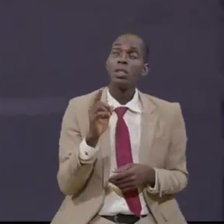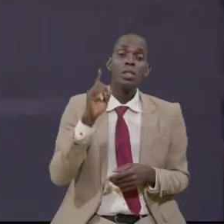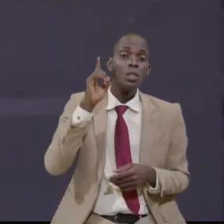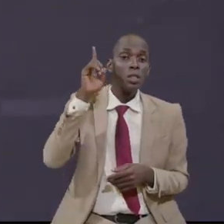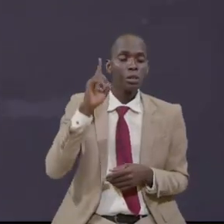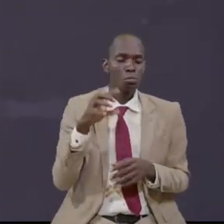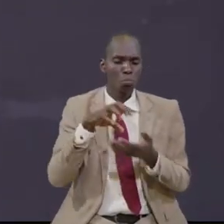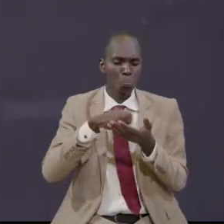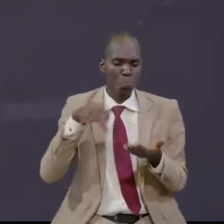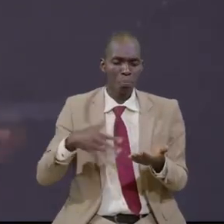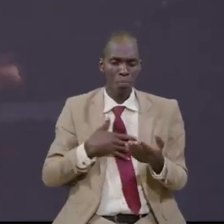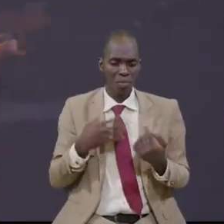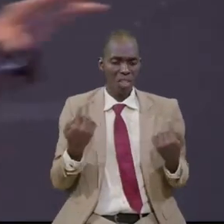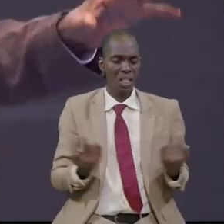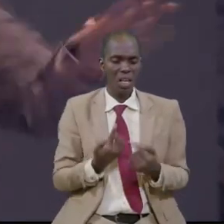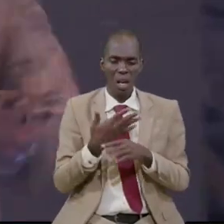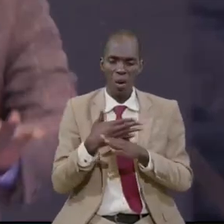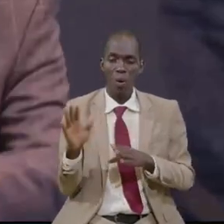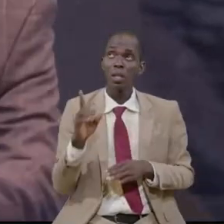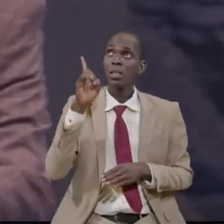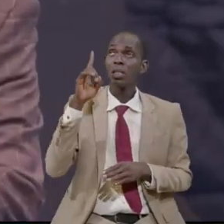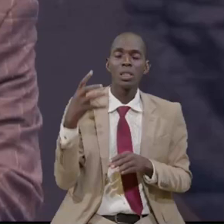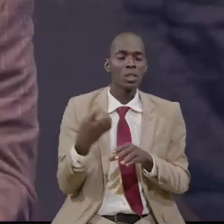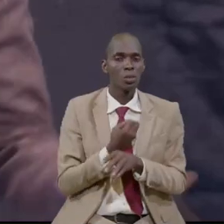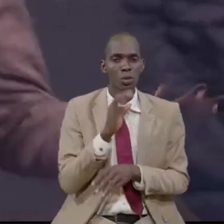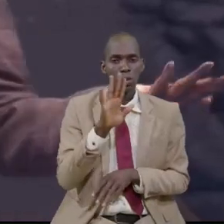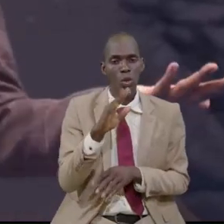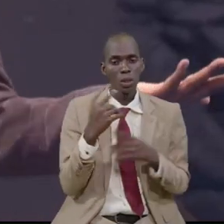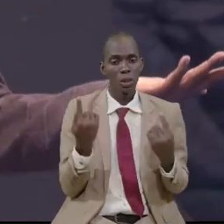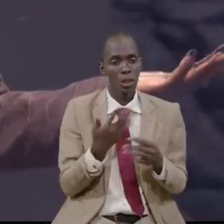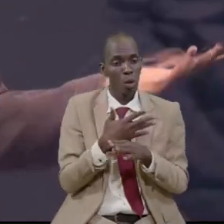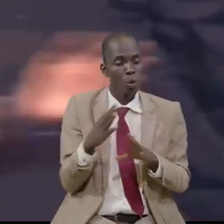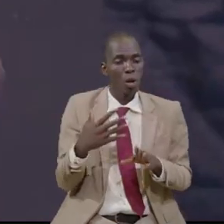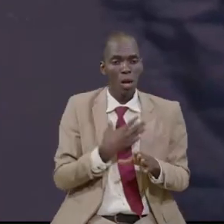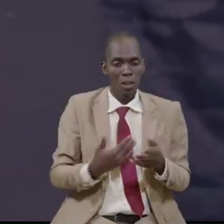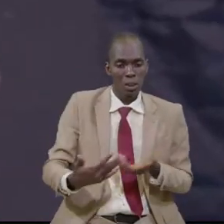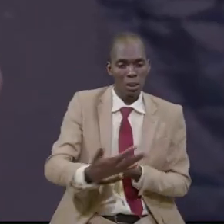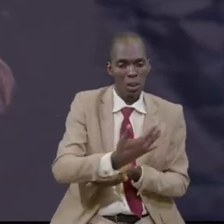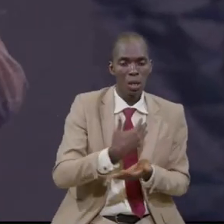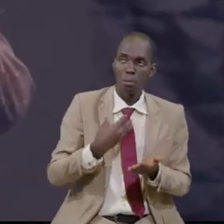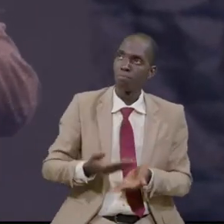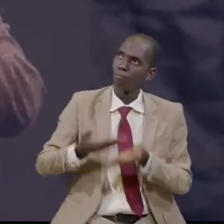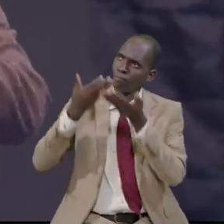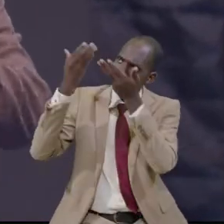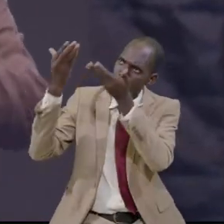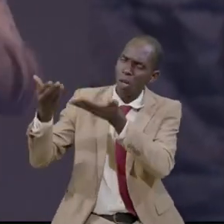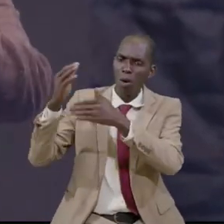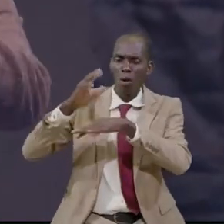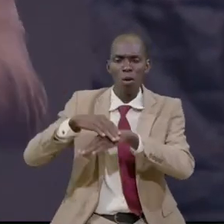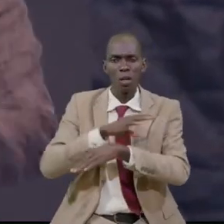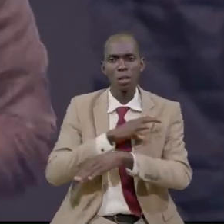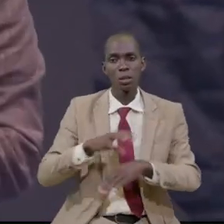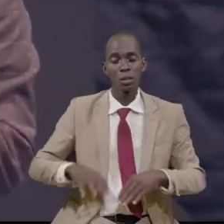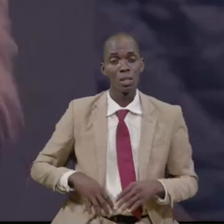enlevé de vous. Il a ôté mes péchés. Il a ôté mes péchés et il a tout mis sur Christ. Je n'en ai plus. Dès que